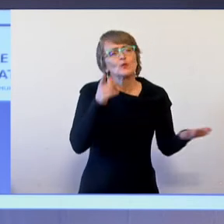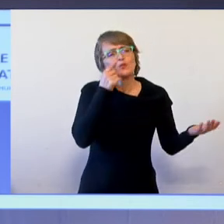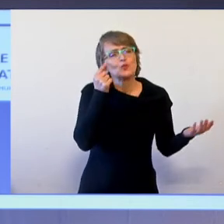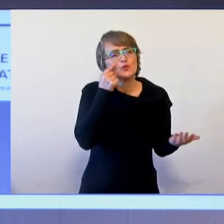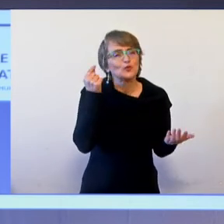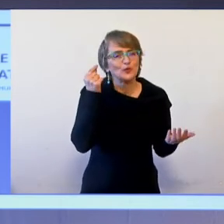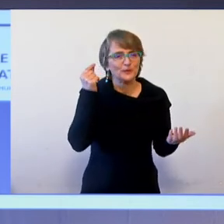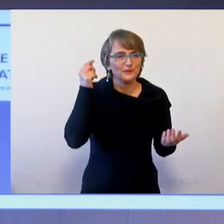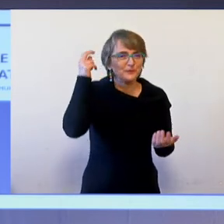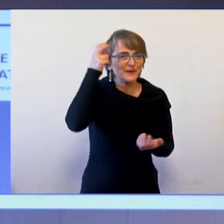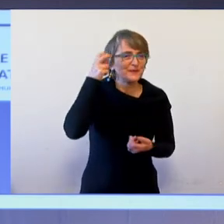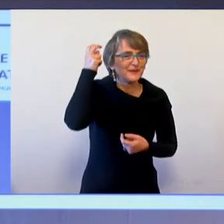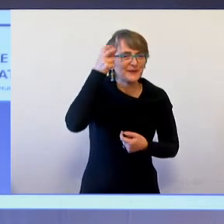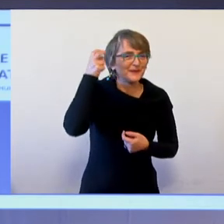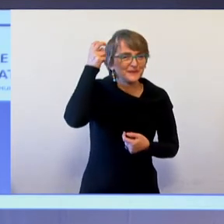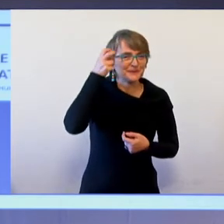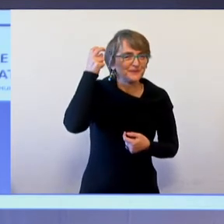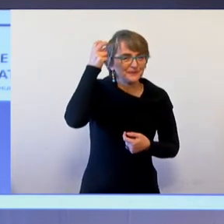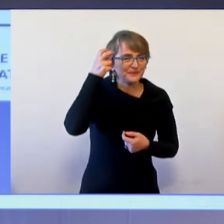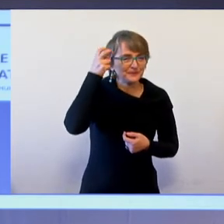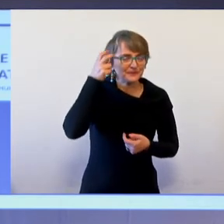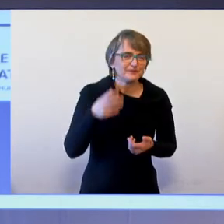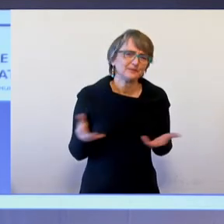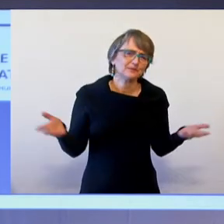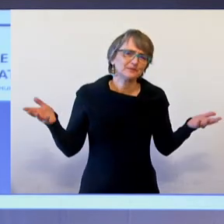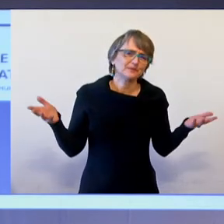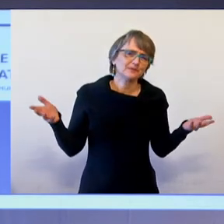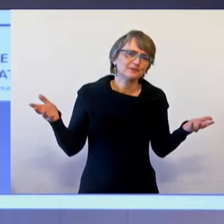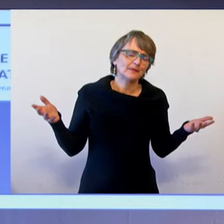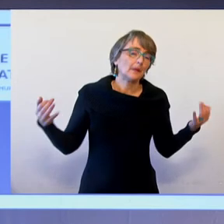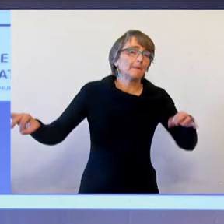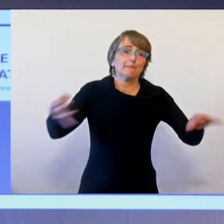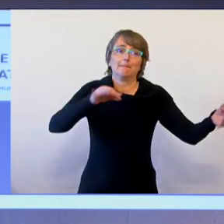non. Non, écoutez,